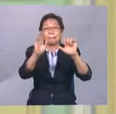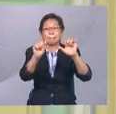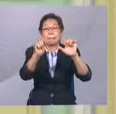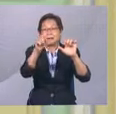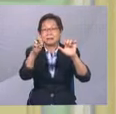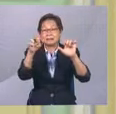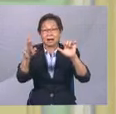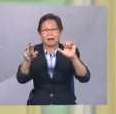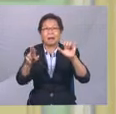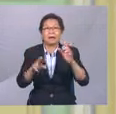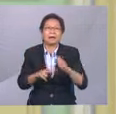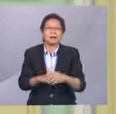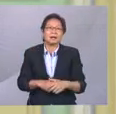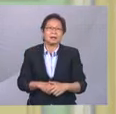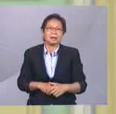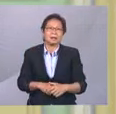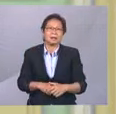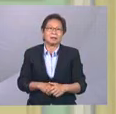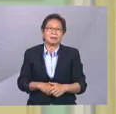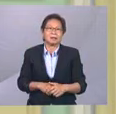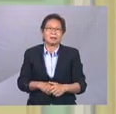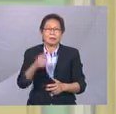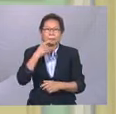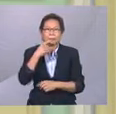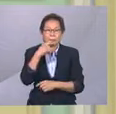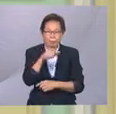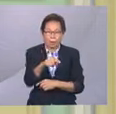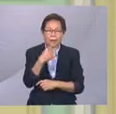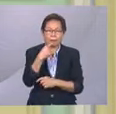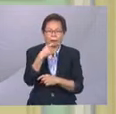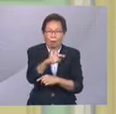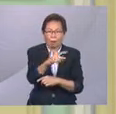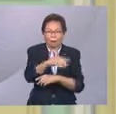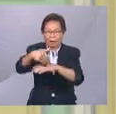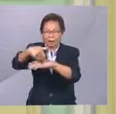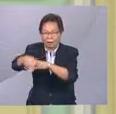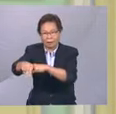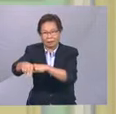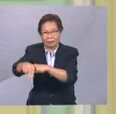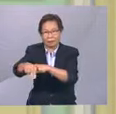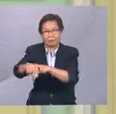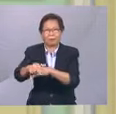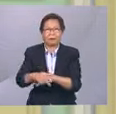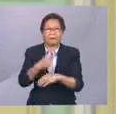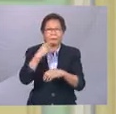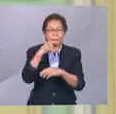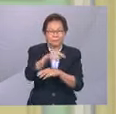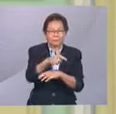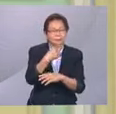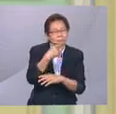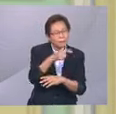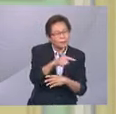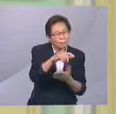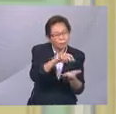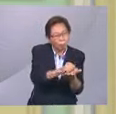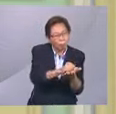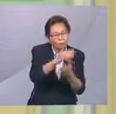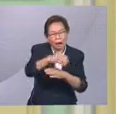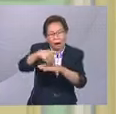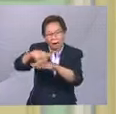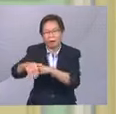dibenarkan adalah pesan dan diantar delivery pesan untuk penghantaran